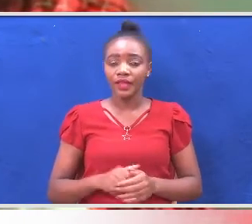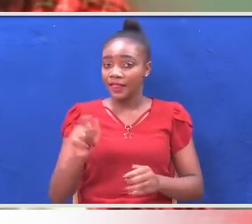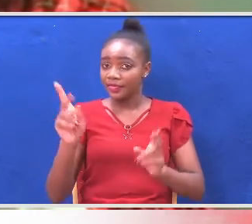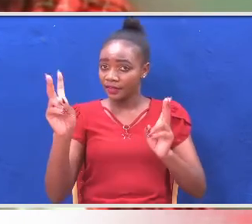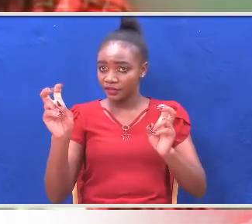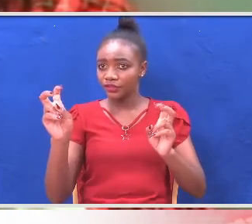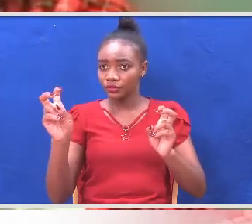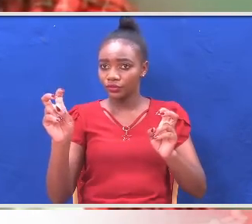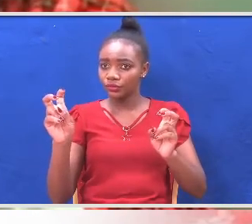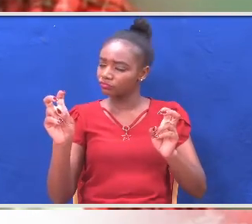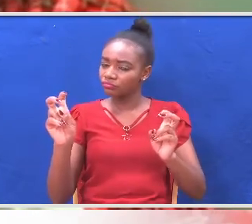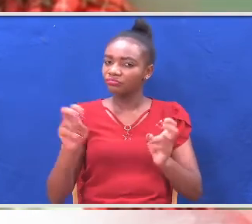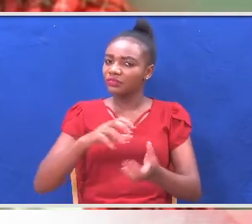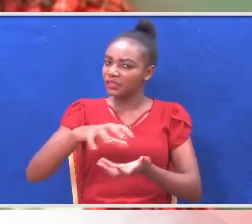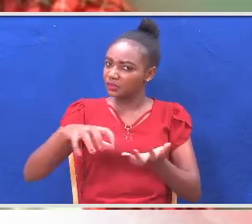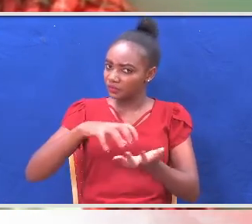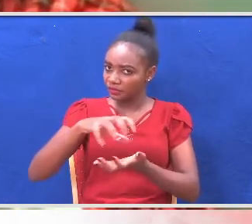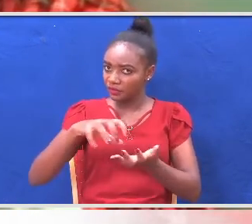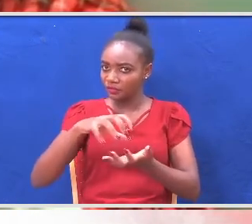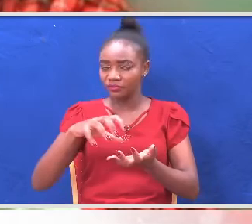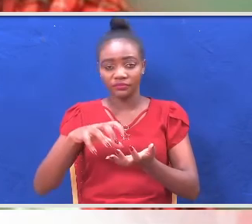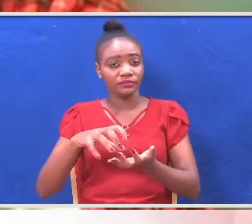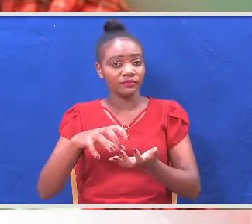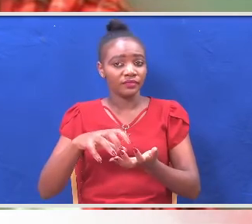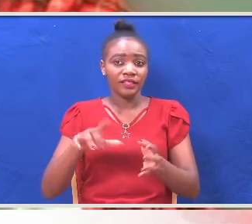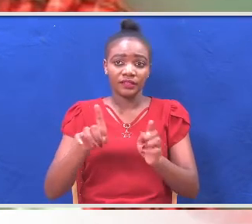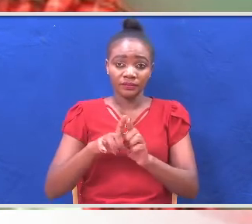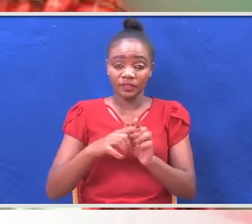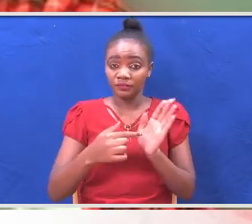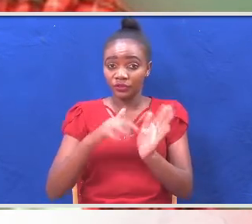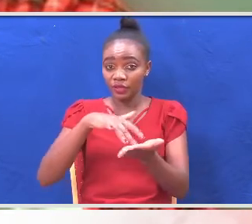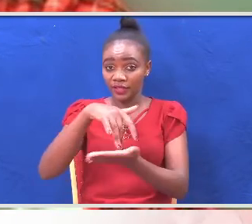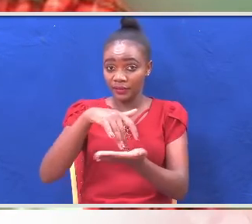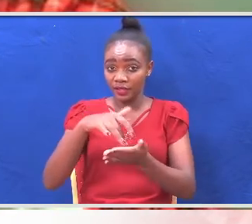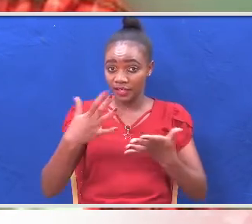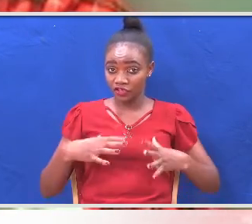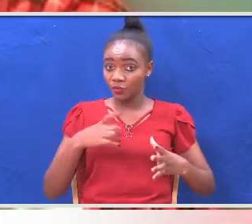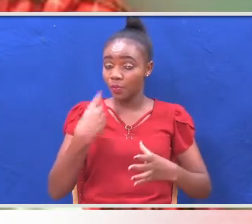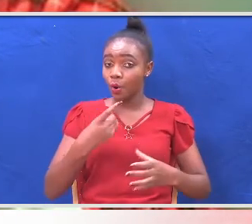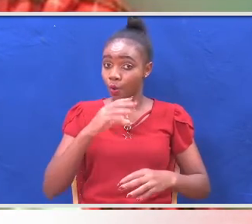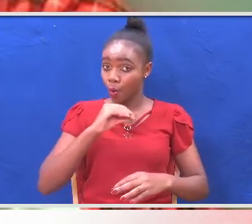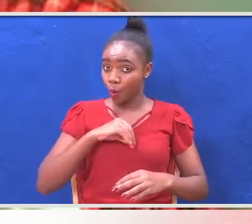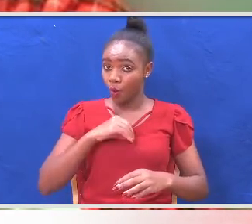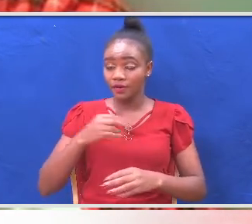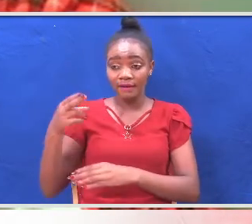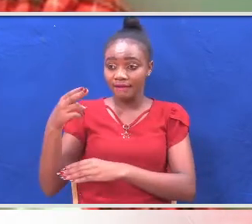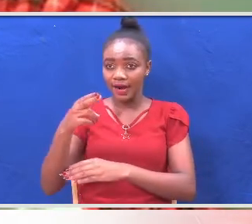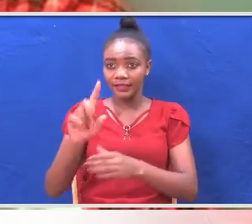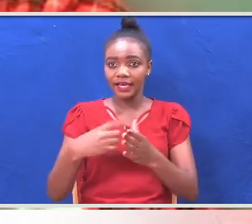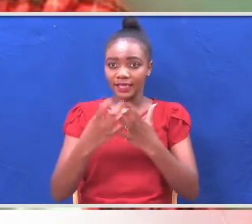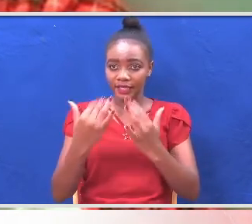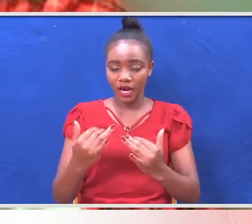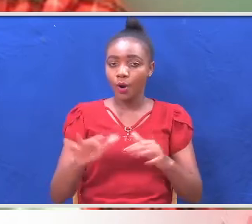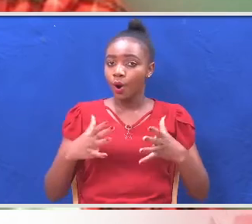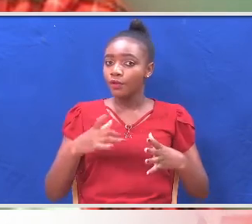linaibua utepetevu uliopo miongoni mwa wale wanaomiliki silaha hatari ambayo ni bunduki, iliyopo na kibarua cha ziada kwa asasi